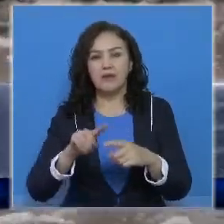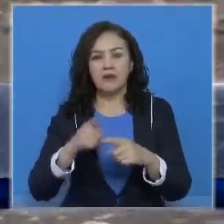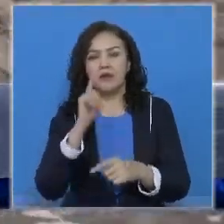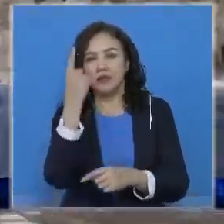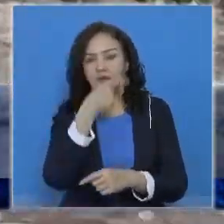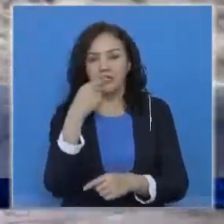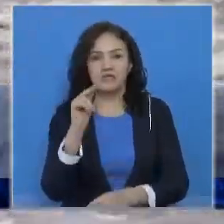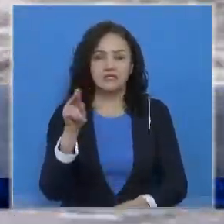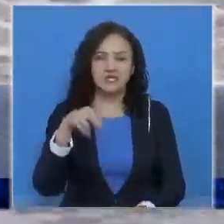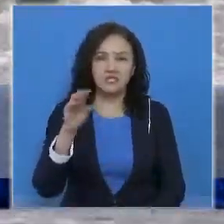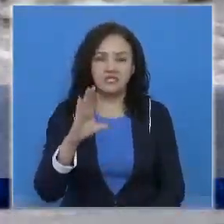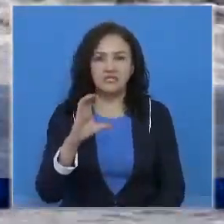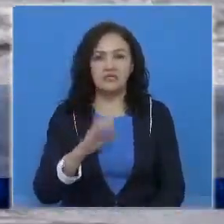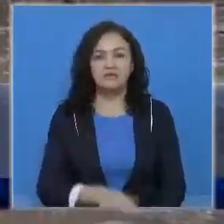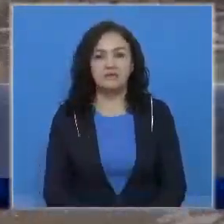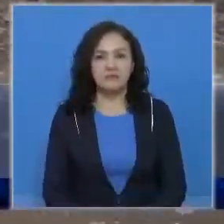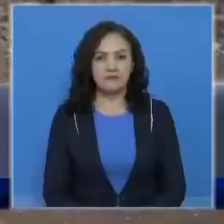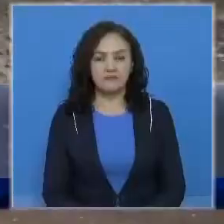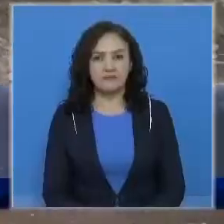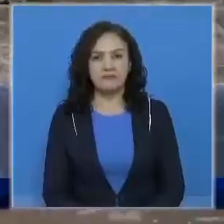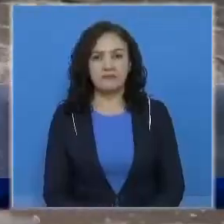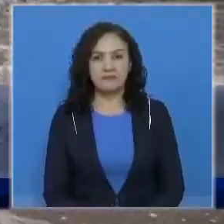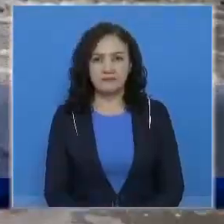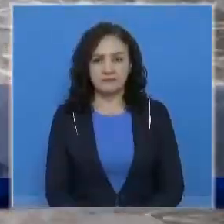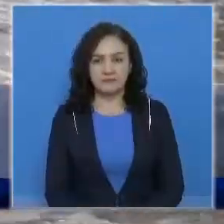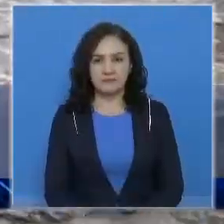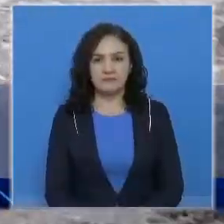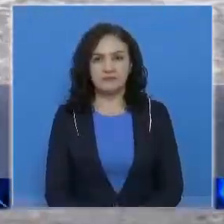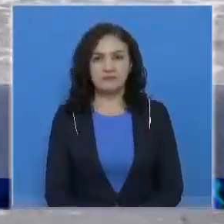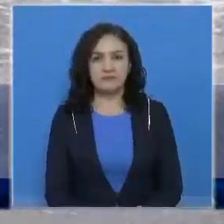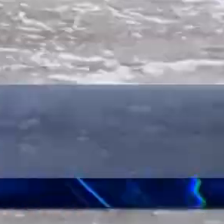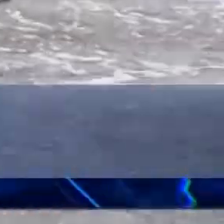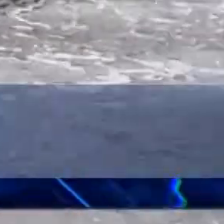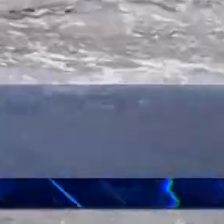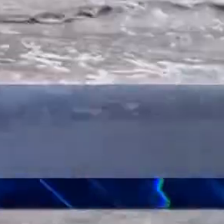состав ДЧС и 8 мотопомп. Динара Абдуалиева, Душан Жасулан, телеканал «Актобе».